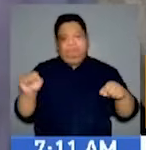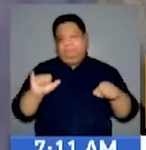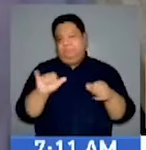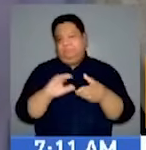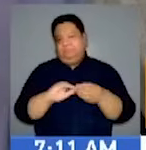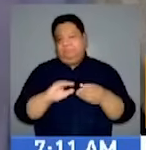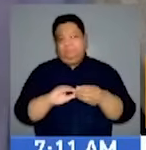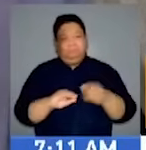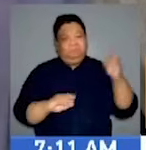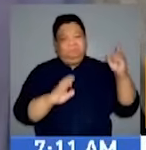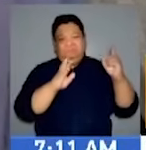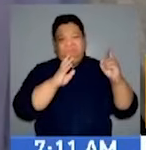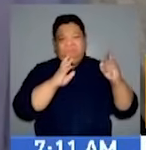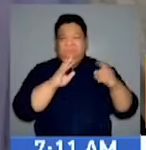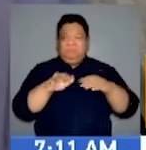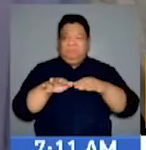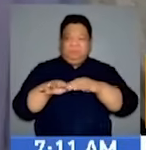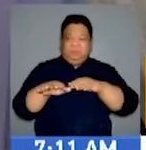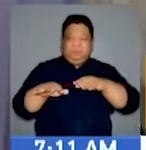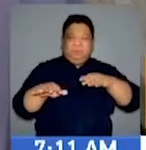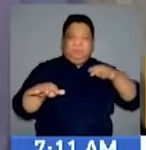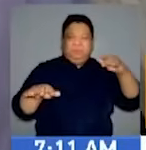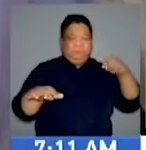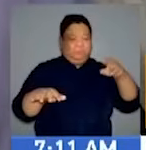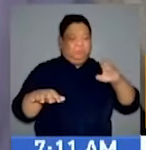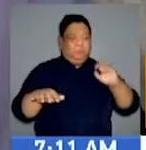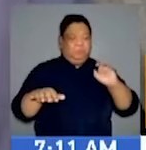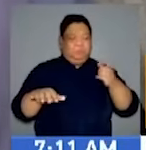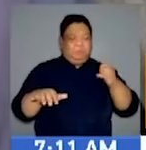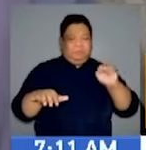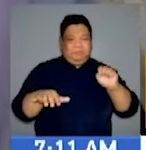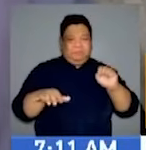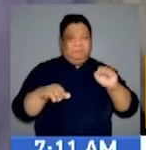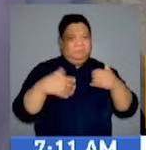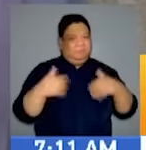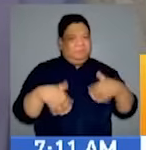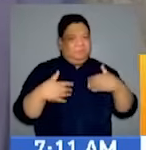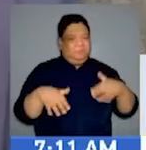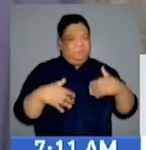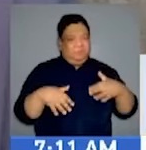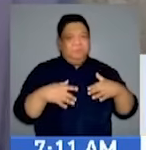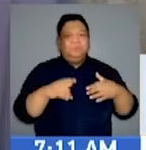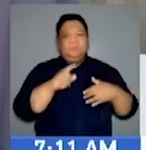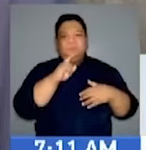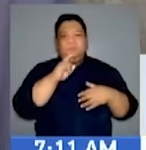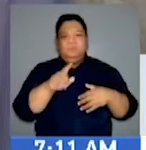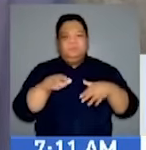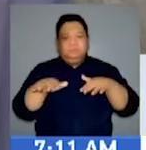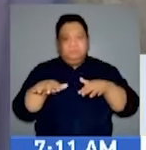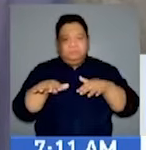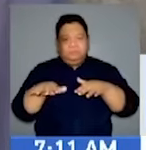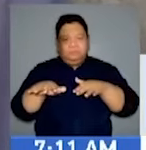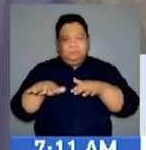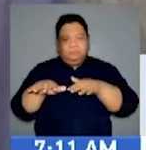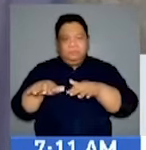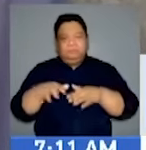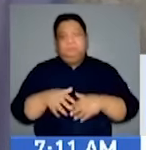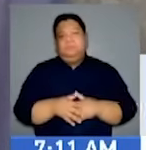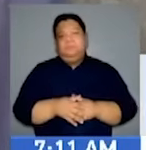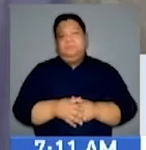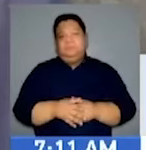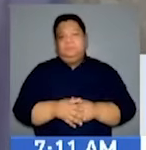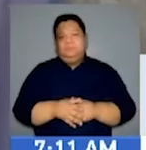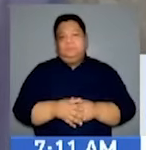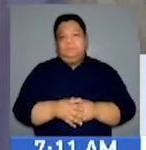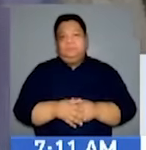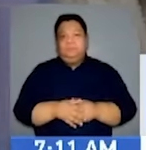Rose Boulevard. Hindi po kami makagalaw kasi katulad namin, maliit po yung sasakyan namin. Saka yung pasahero po, hindi